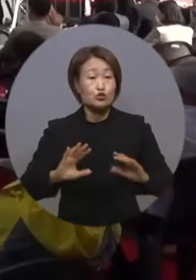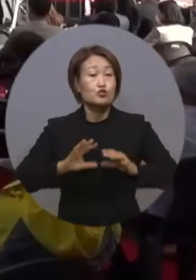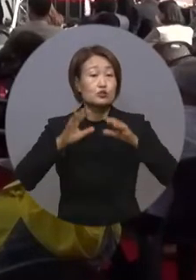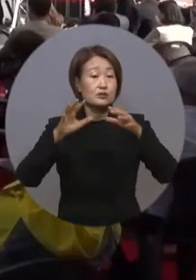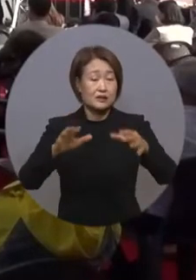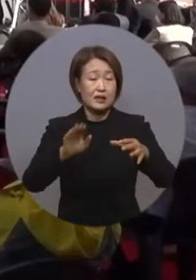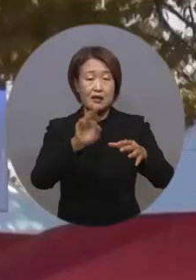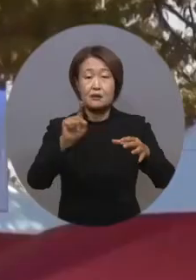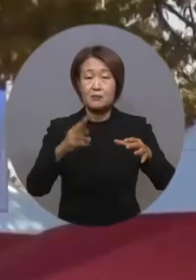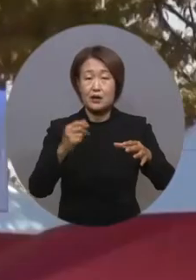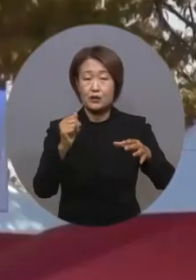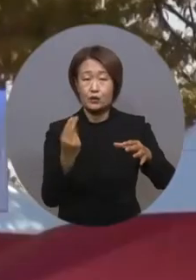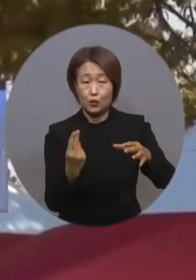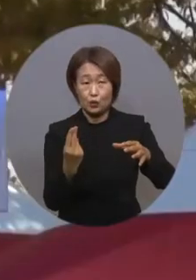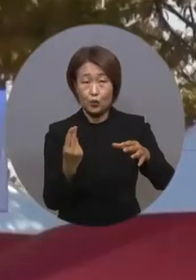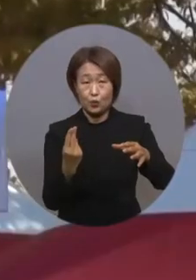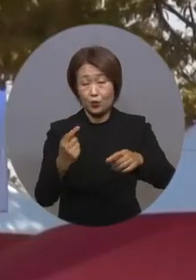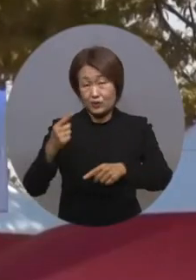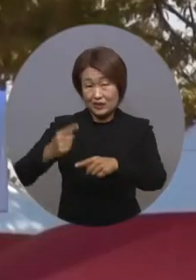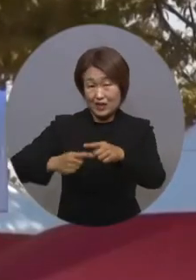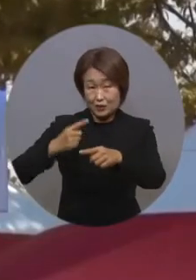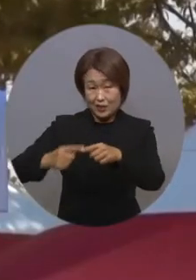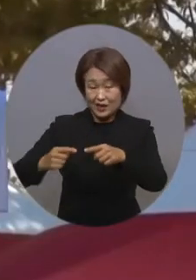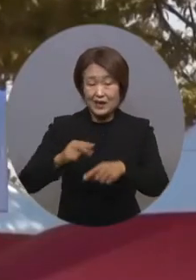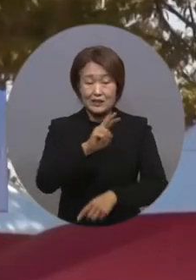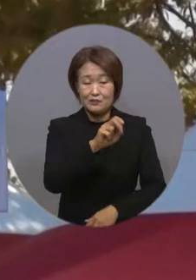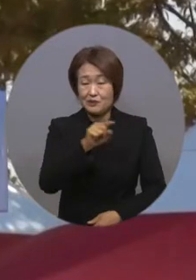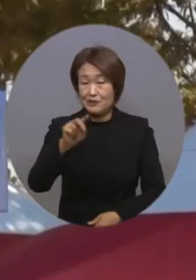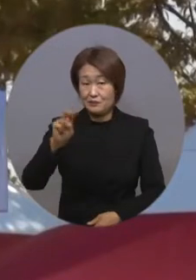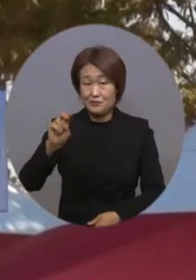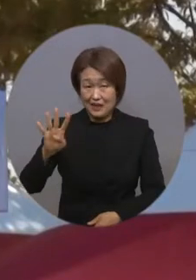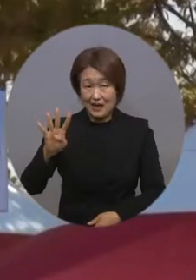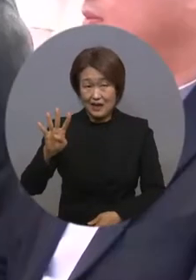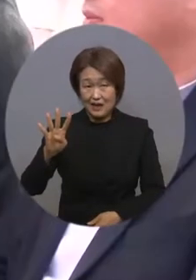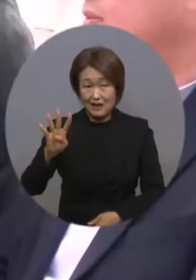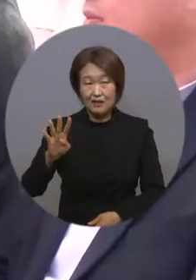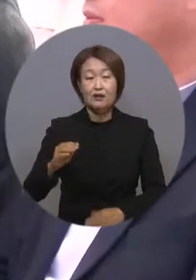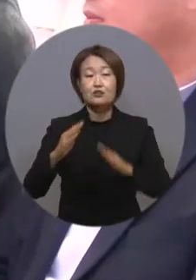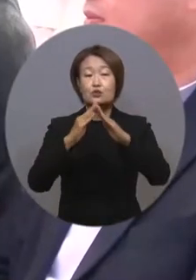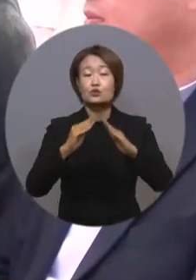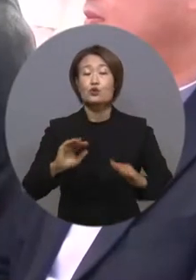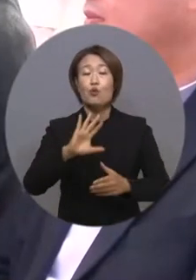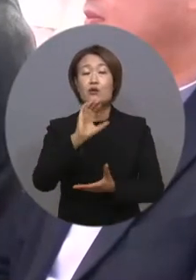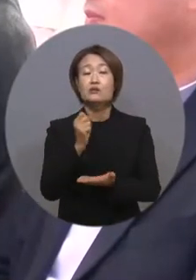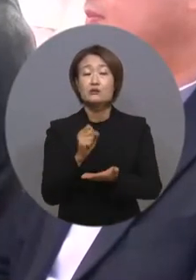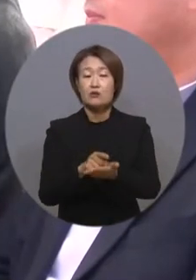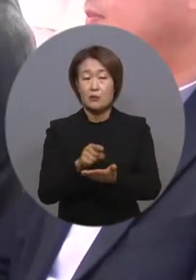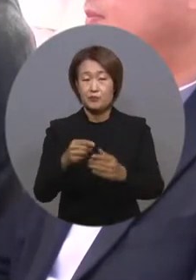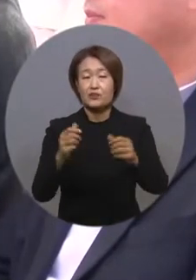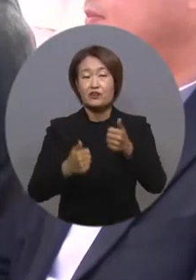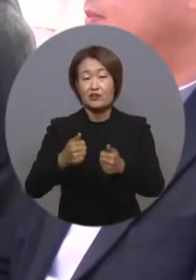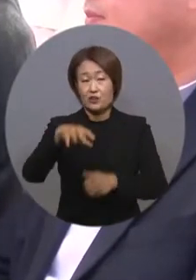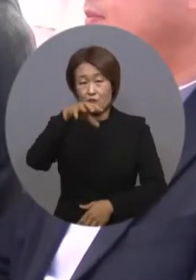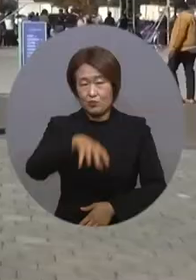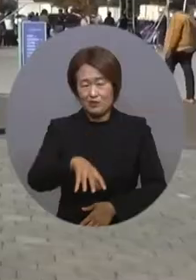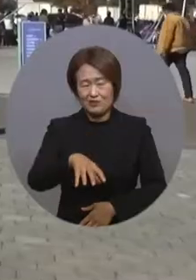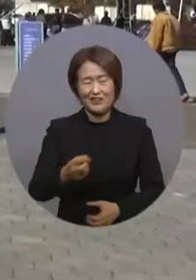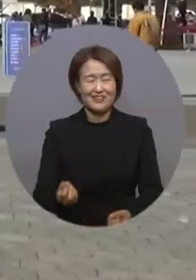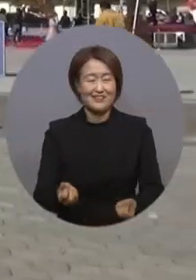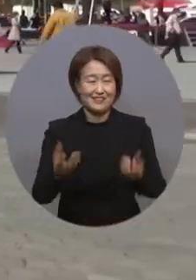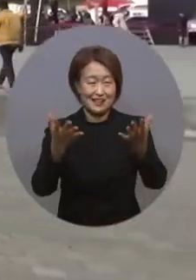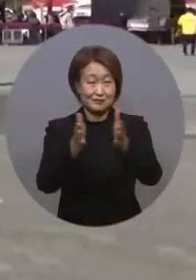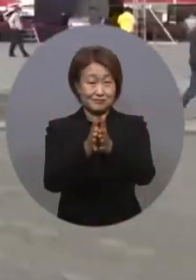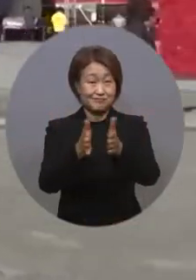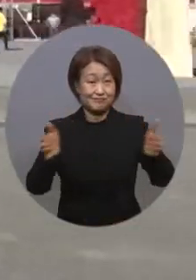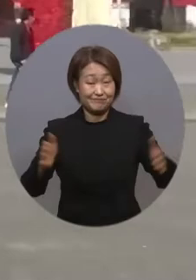전주국제발효식품엑스포가 20일부터 24일까지 5일 동안 전주 월드컵 경기장에서 성황리에 개최됐습니다.